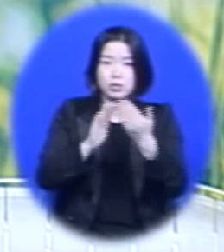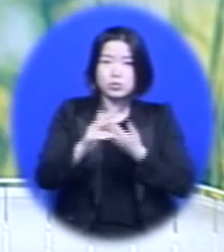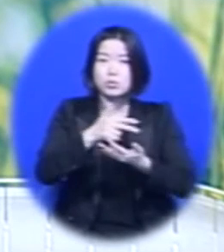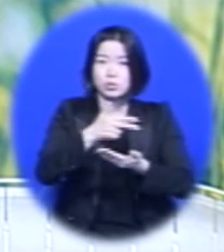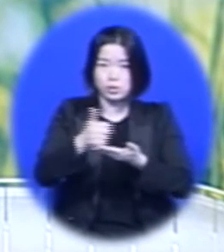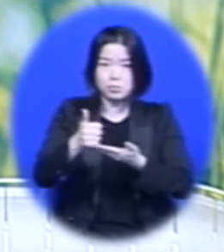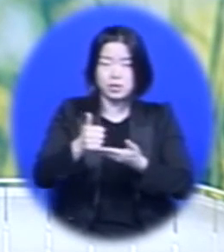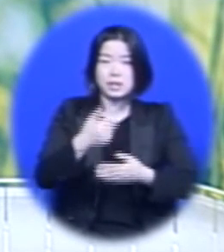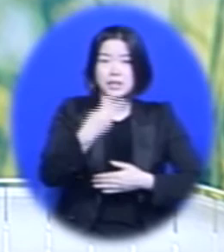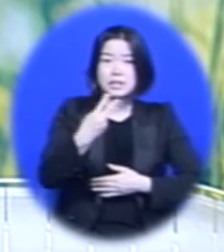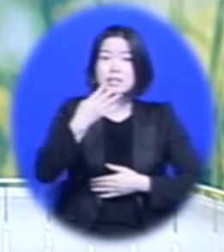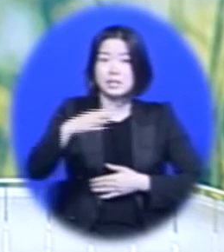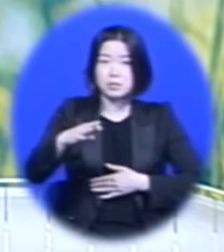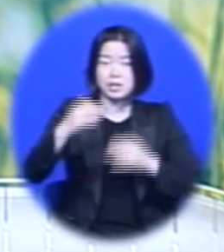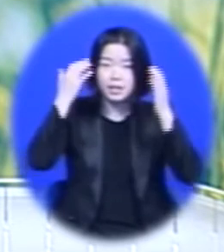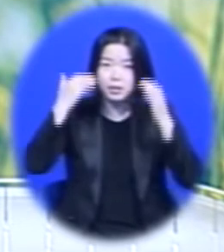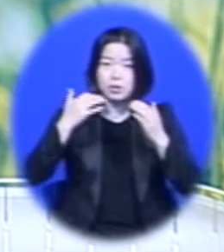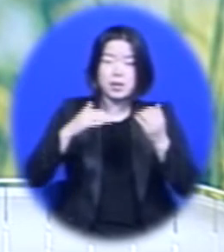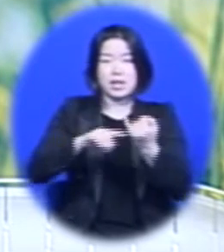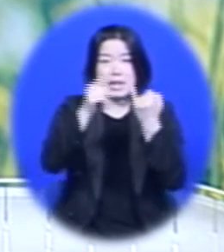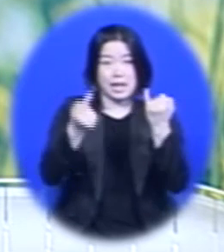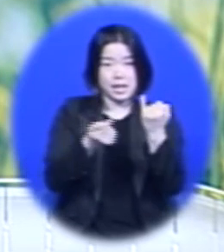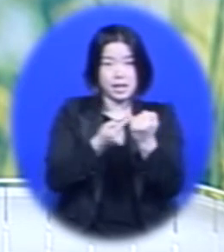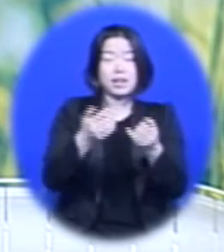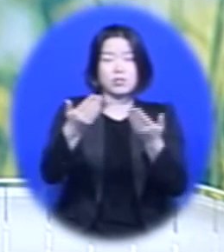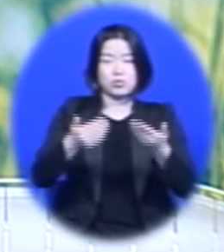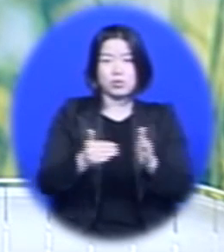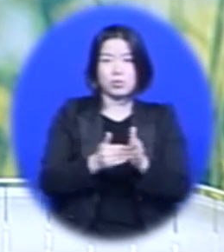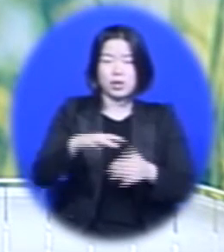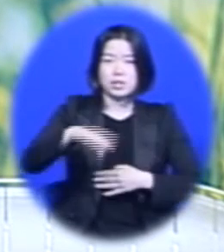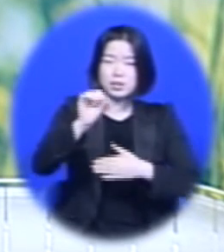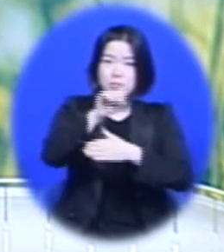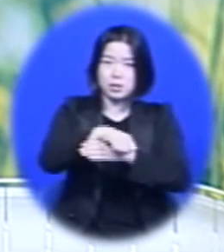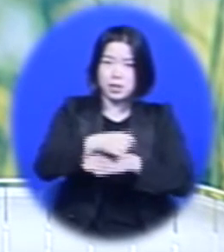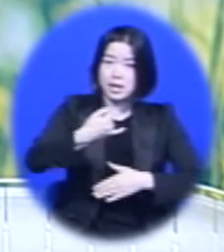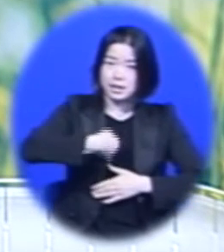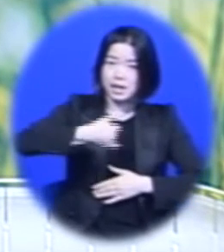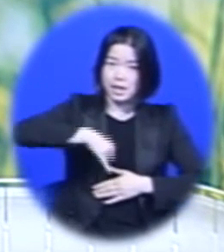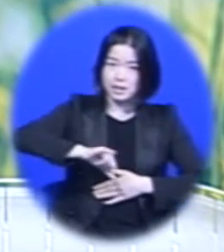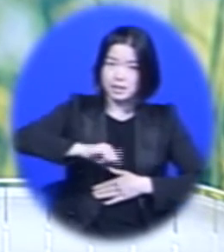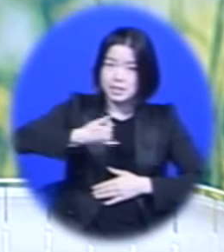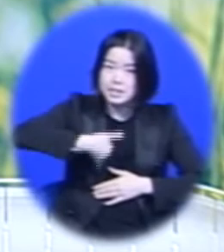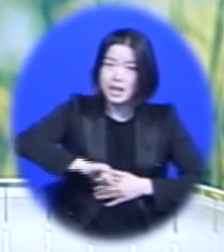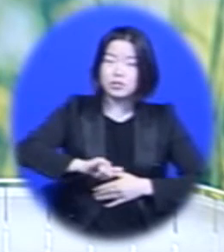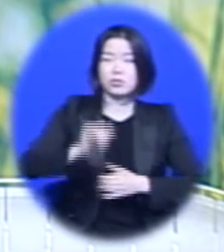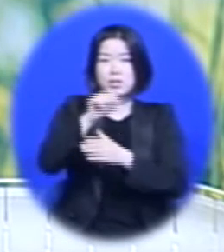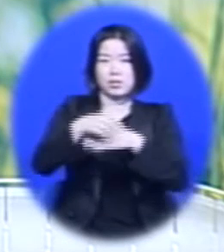주님께서는 2014년 여름에 생명을 잉태케 하셨고 첫 열매로 딸과 아들 쌍둥이를